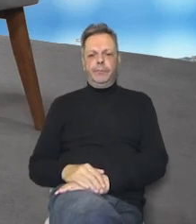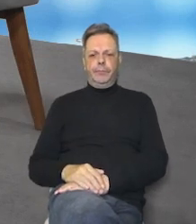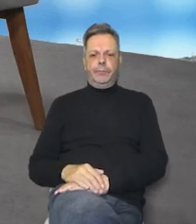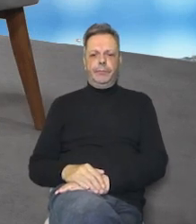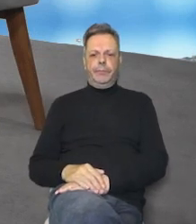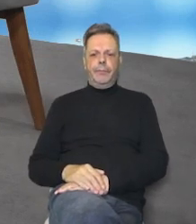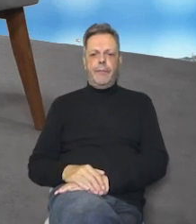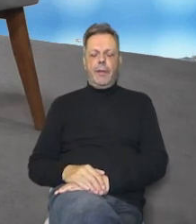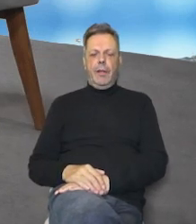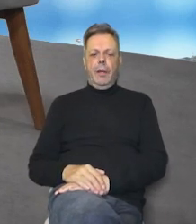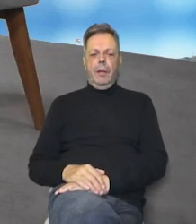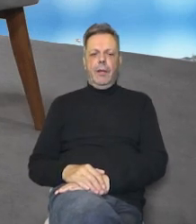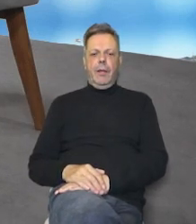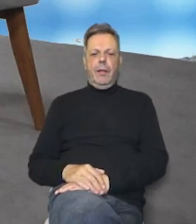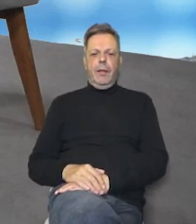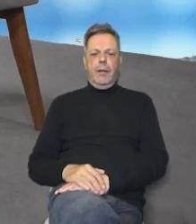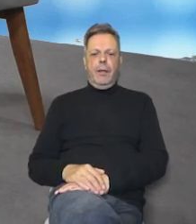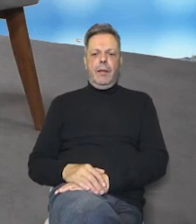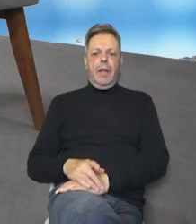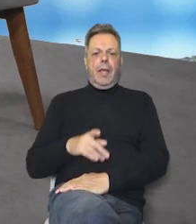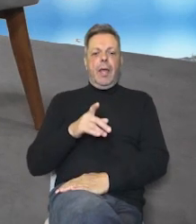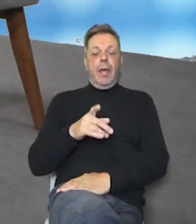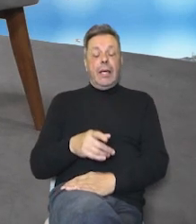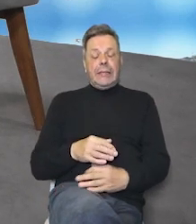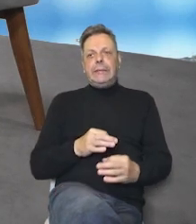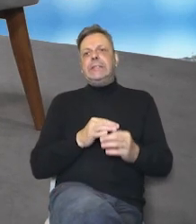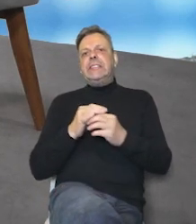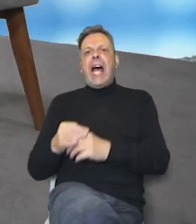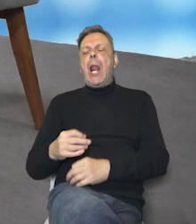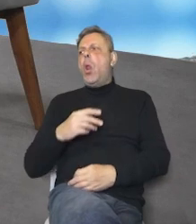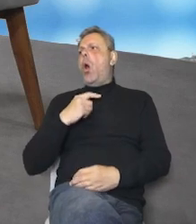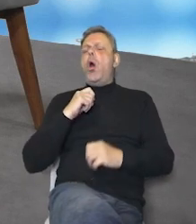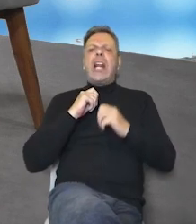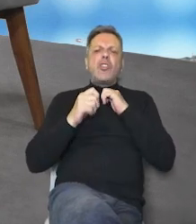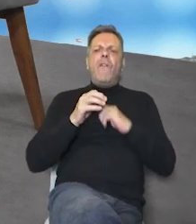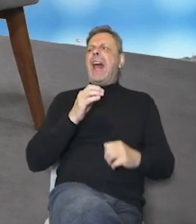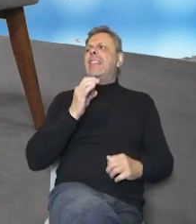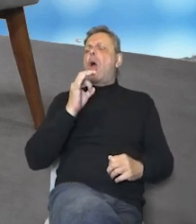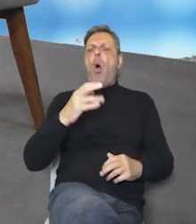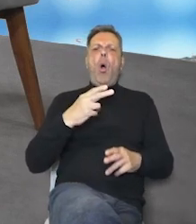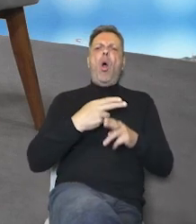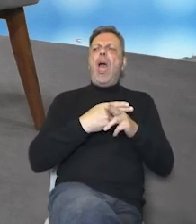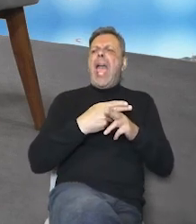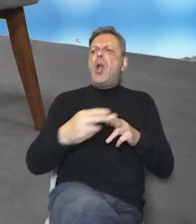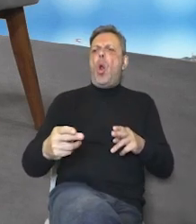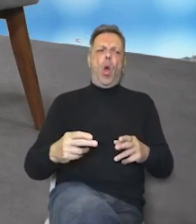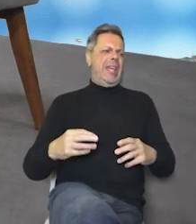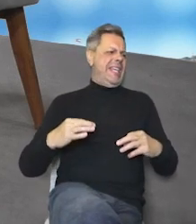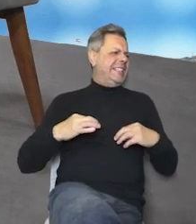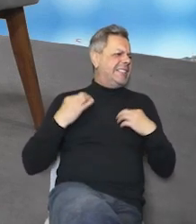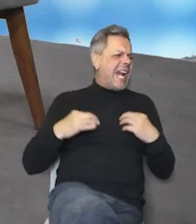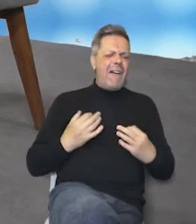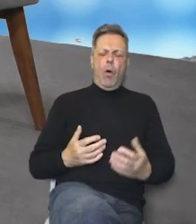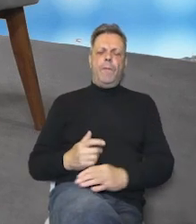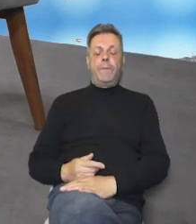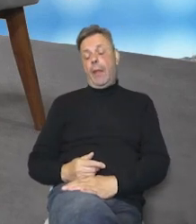lako radio. Vi stalno nešto ekologija, zeleno, zdravo. Da, jednostavno kada